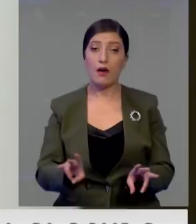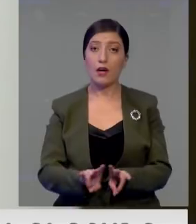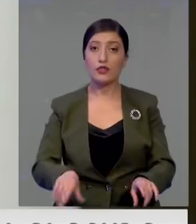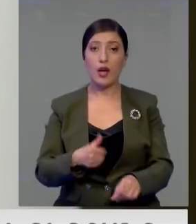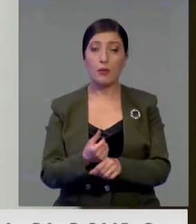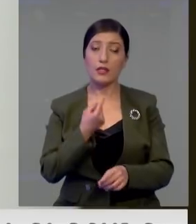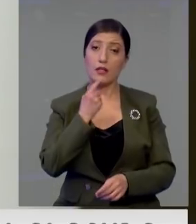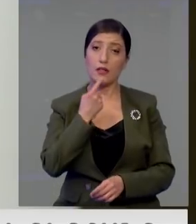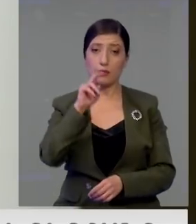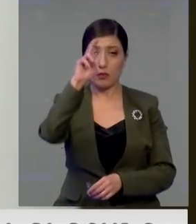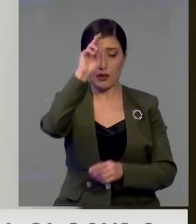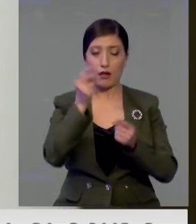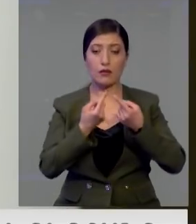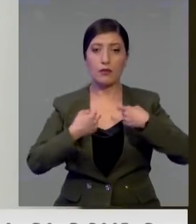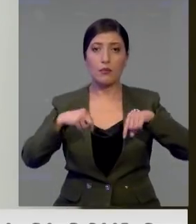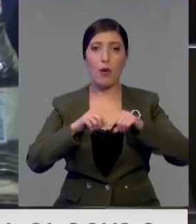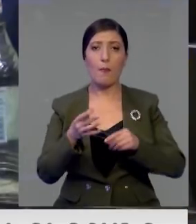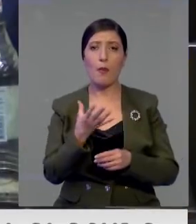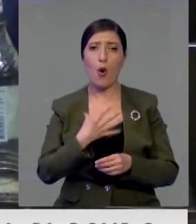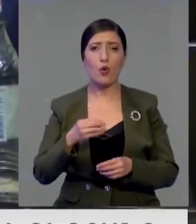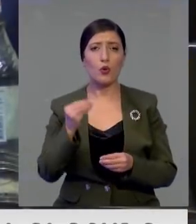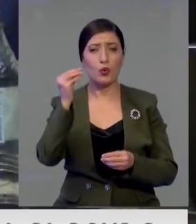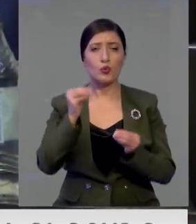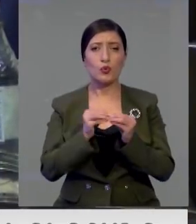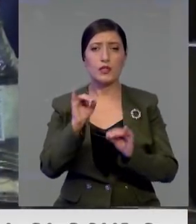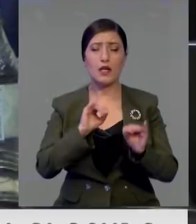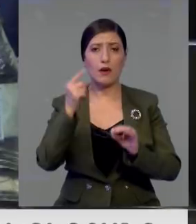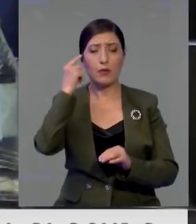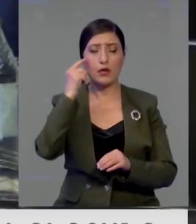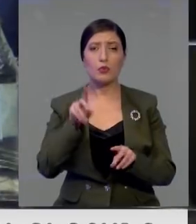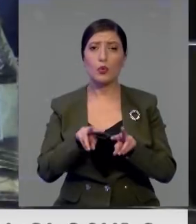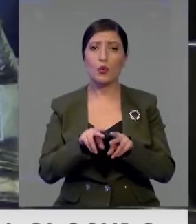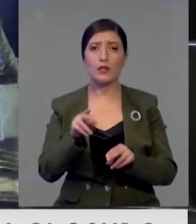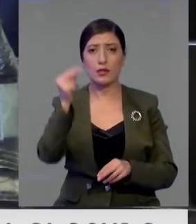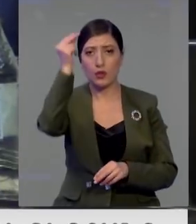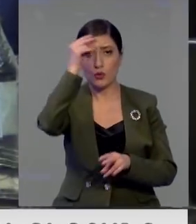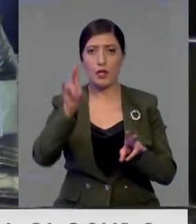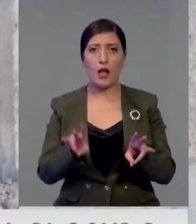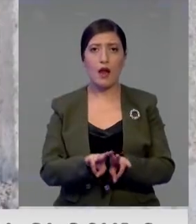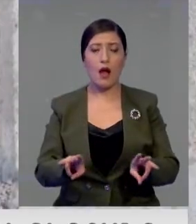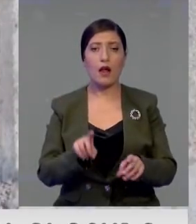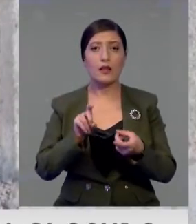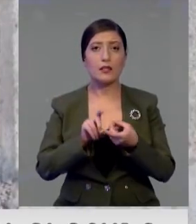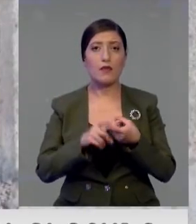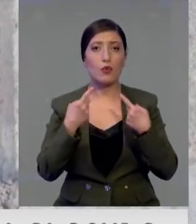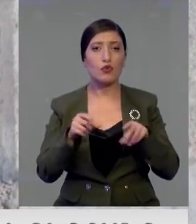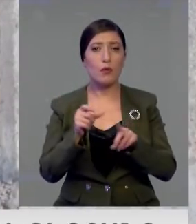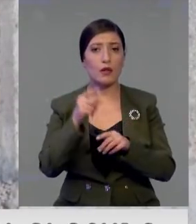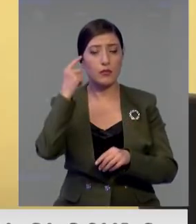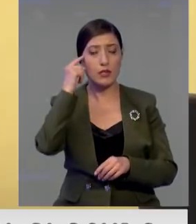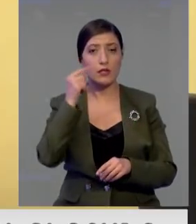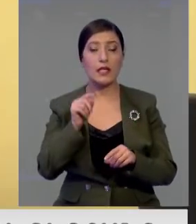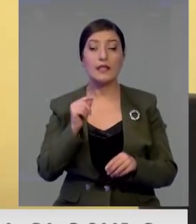պետական համակարգում բոլորն են սկզբունքային։ Նույն Արայիկ Հարությունյանի հետ կապված մեկ այլ դրվագի անդրադարձավ։ Տնտեսագիտական